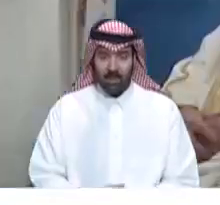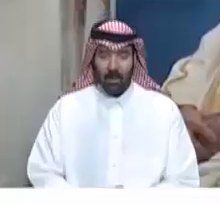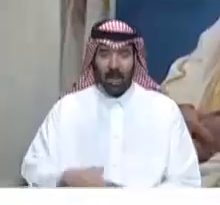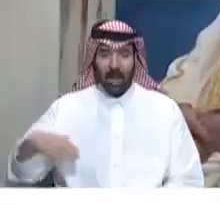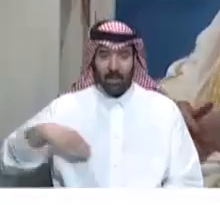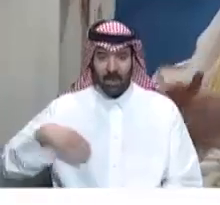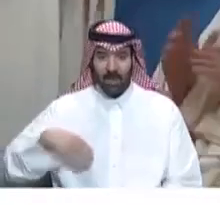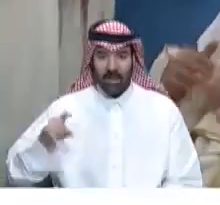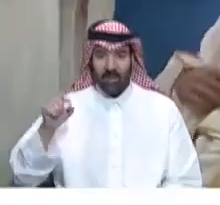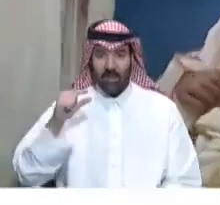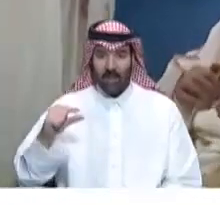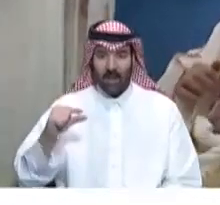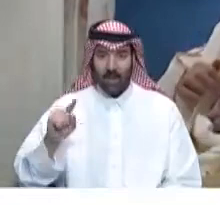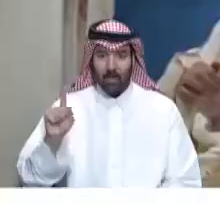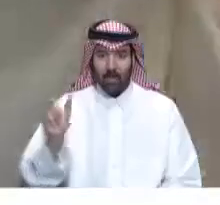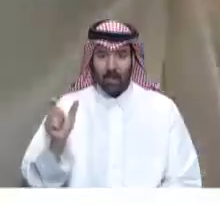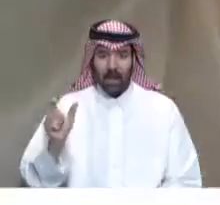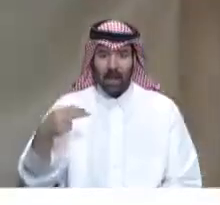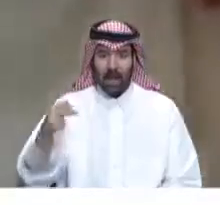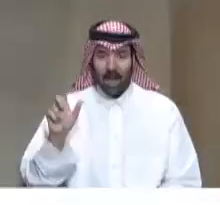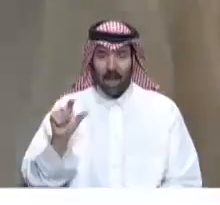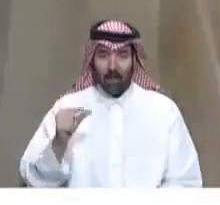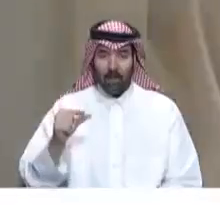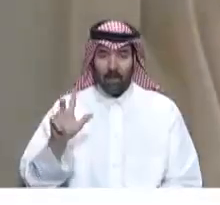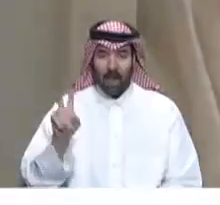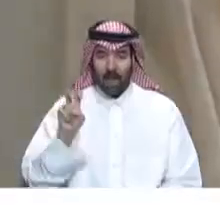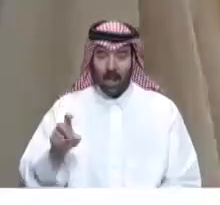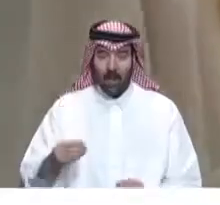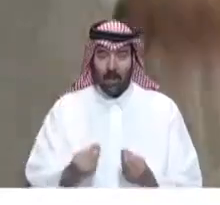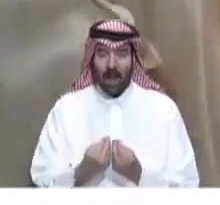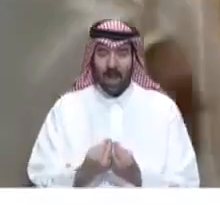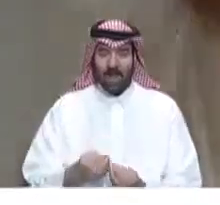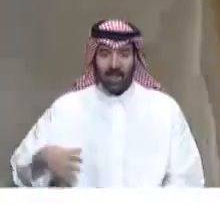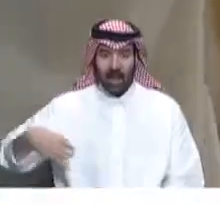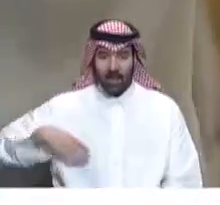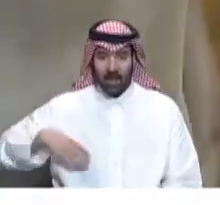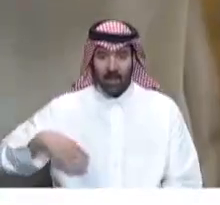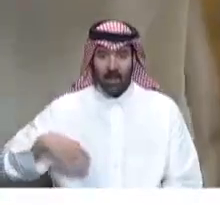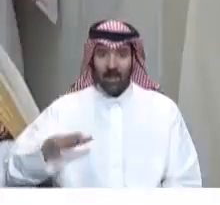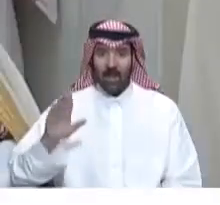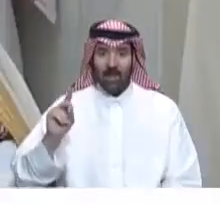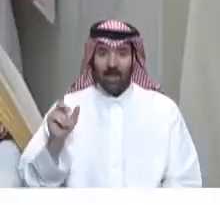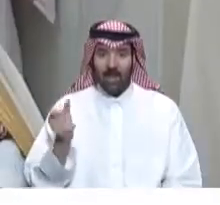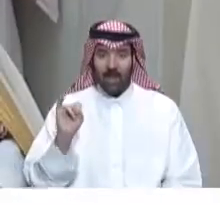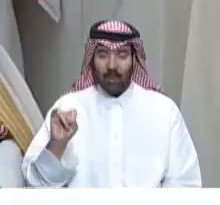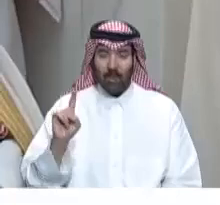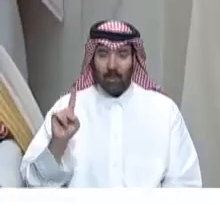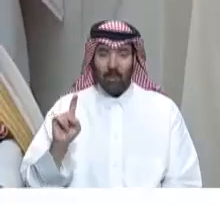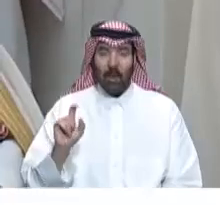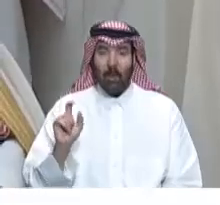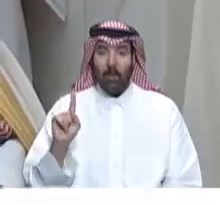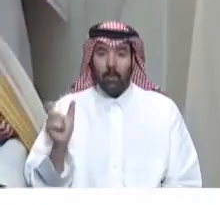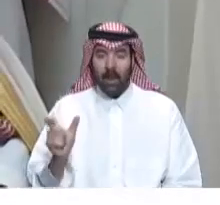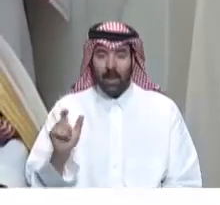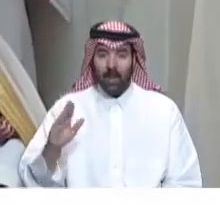وصاحب السمو الأمير فهد بن عبد الله بن عبد العزيز بن مساعد، وصاحب السمو الملكي الأمير سطام بن سعود بن عبد